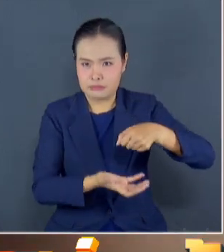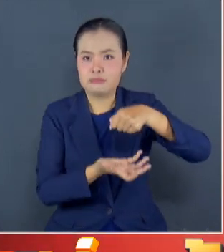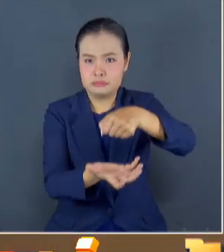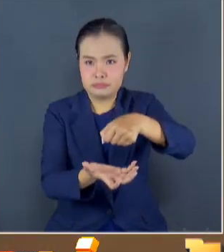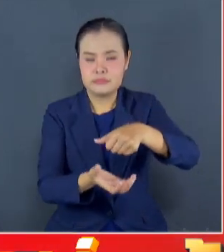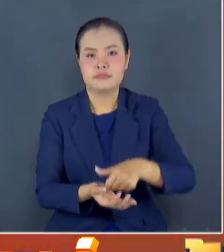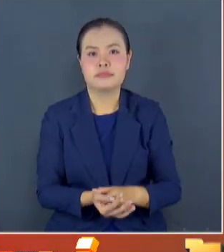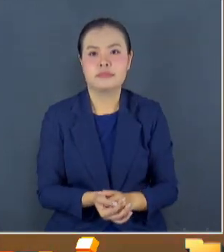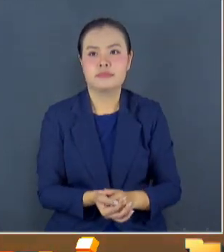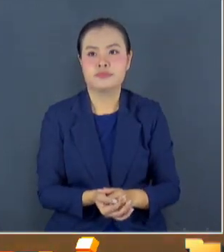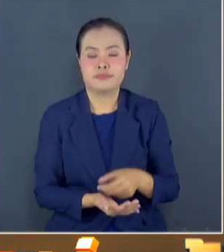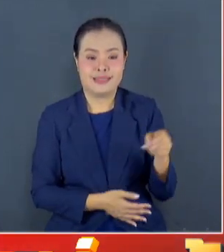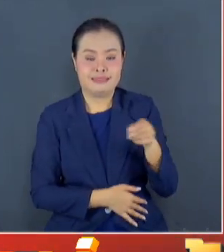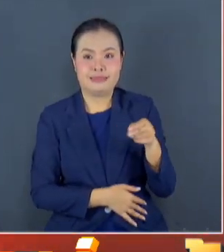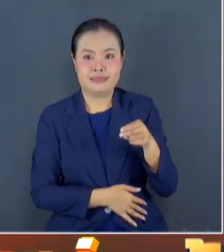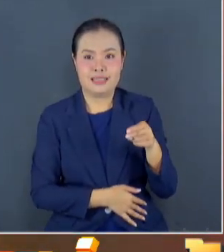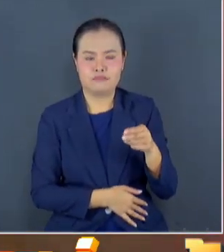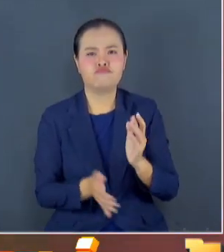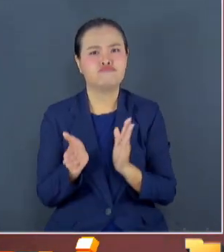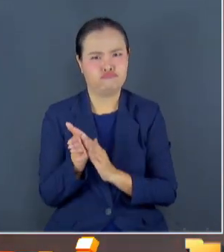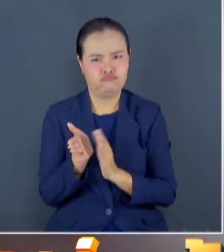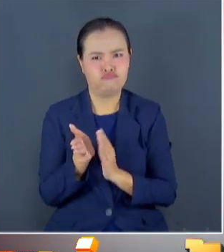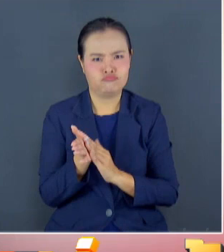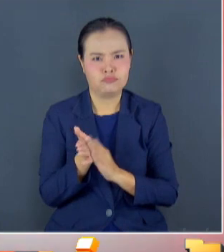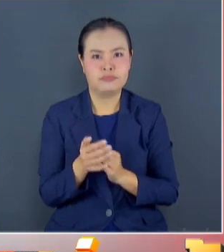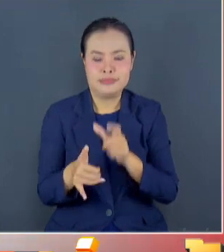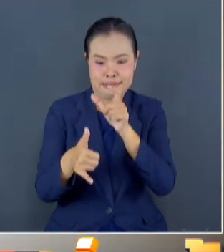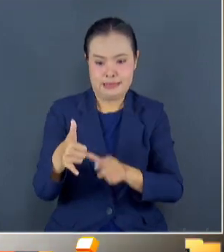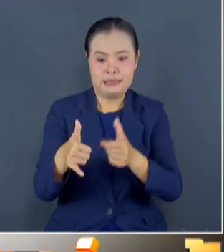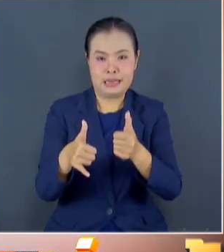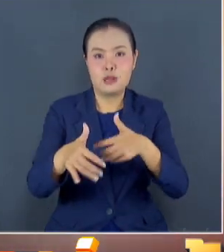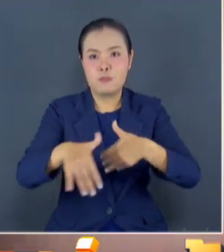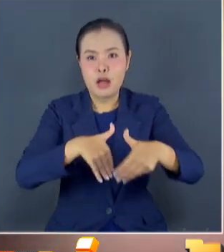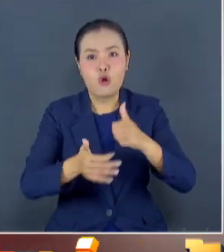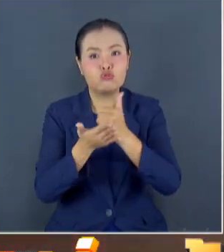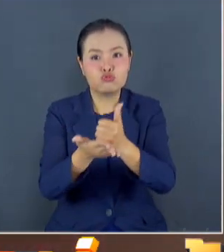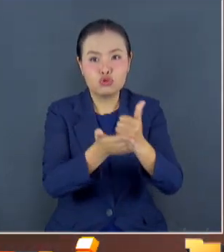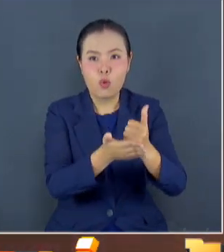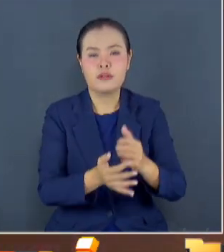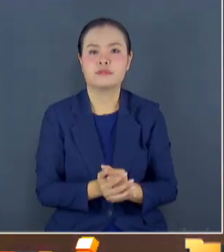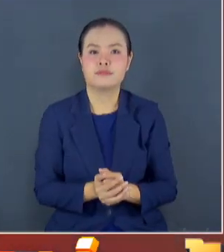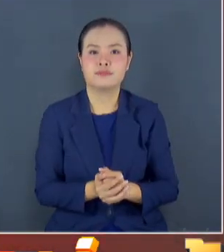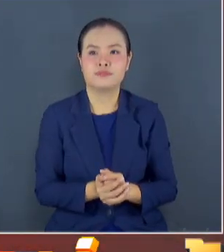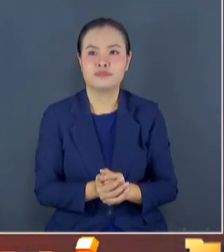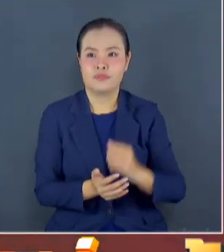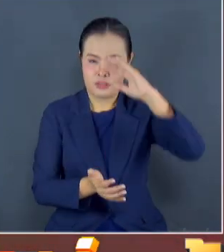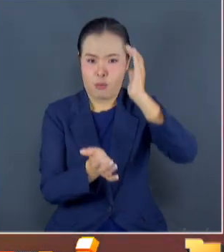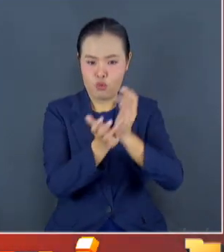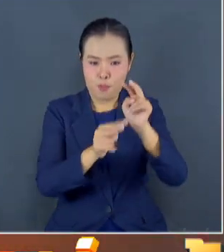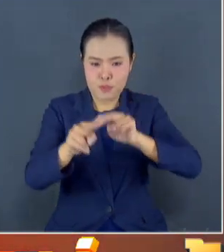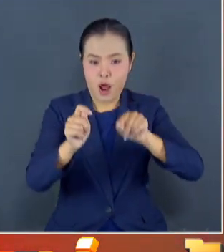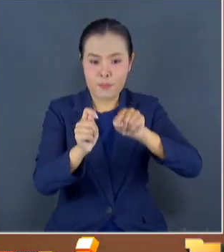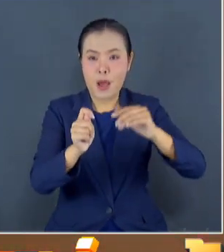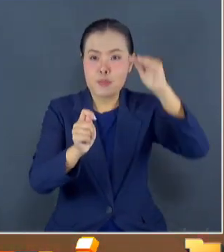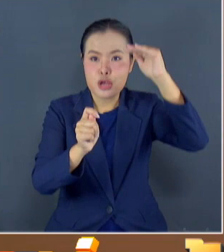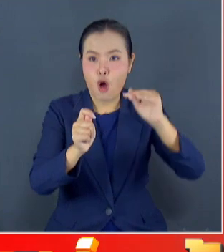นี่เป็นคลิปอีกคลิปหนึ่งฮะที่หลายคนชื่นชมเลยนะตำรวจน้ำดีเป็นที่พึ่งของประชาชนครับเหตุการณ์นี้ตำรวจสายตรวจสภ.2พี่น้องจังหวัดสุพรรณ